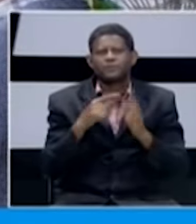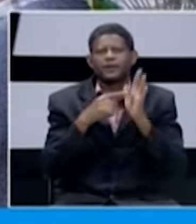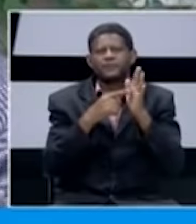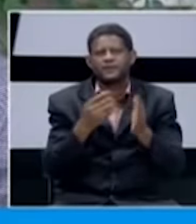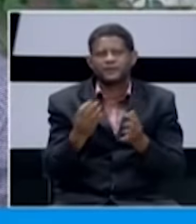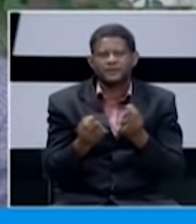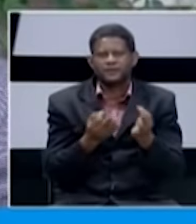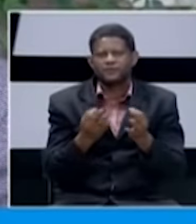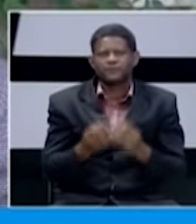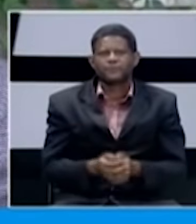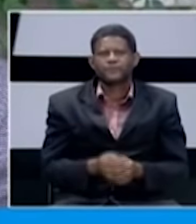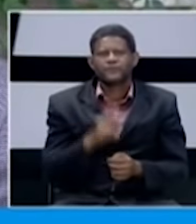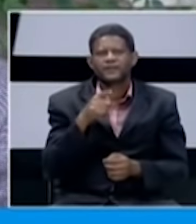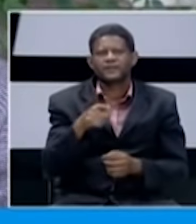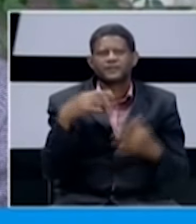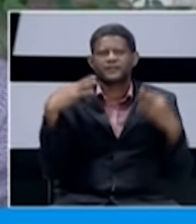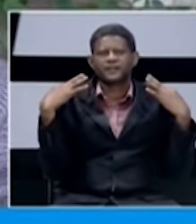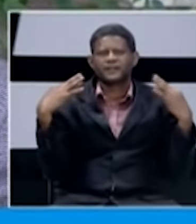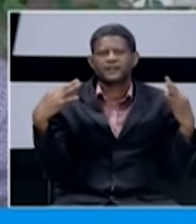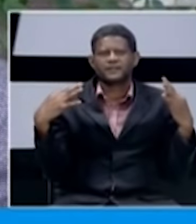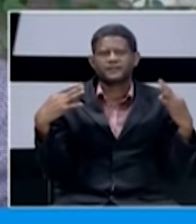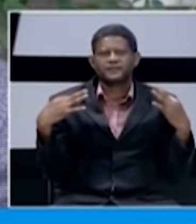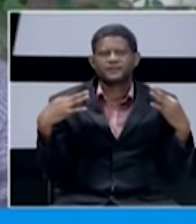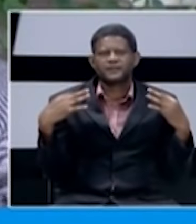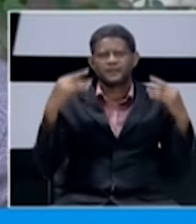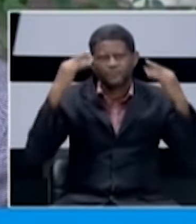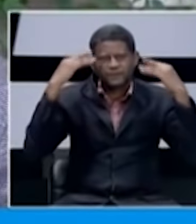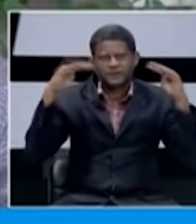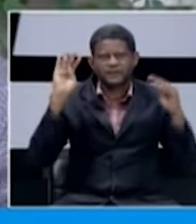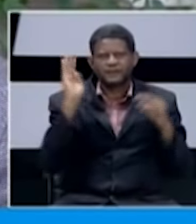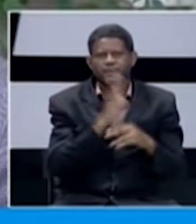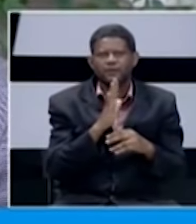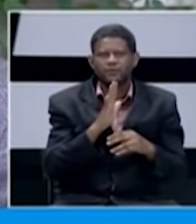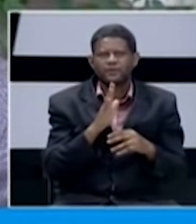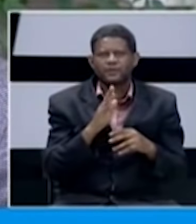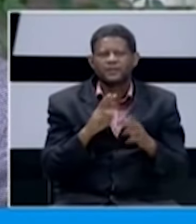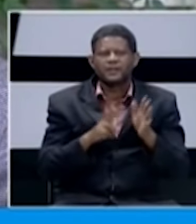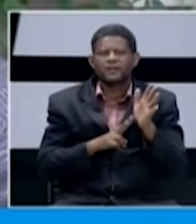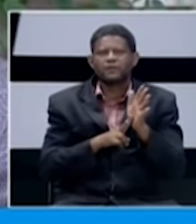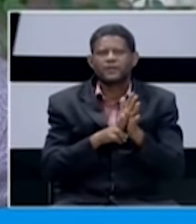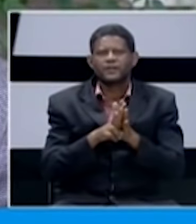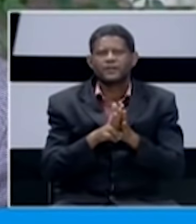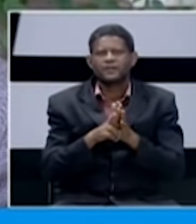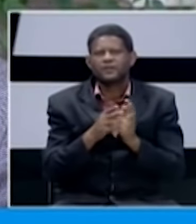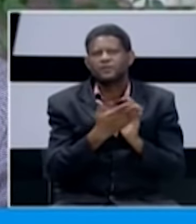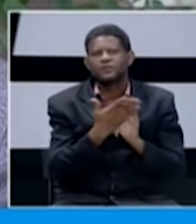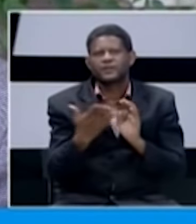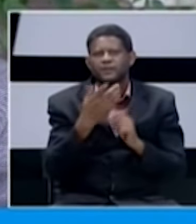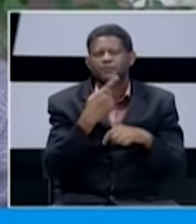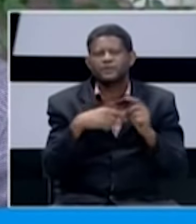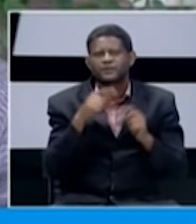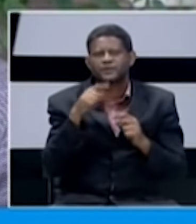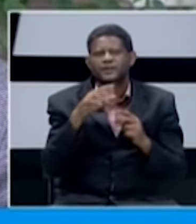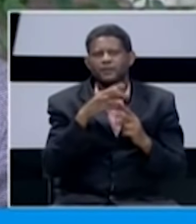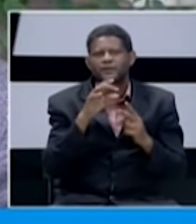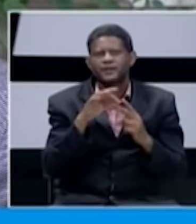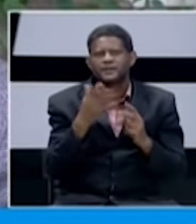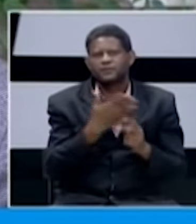የረዱ እቲ ጥዕና ሚኒስተር ንባዕሉ ናይ ኮረና ጉዳይ መፅኡ እቲ ናይ መረፃ